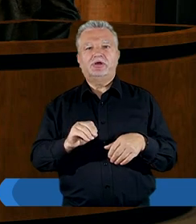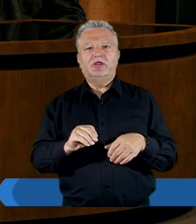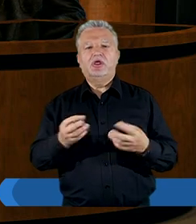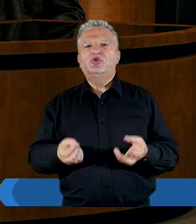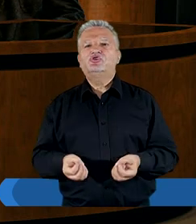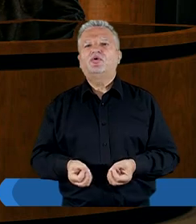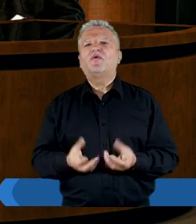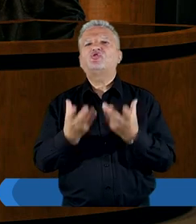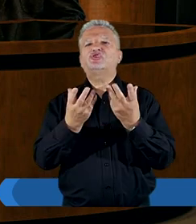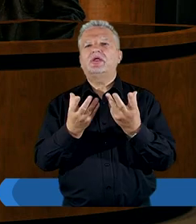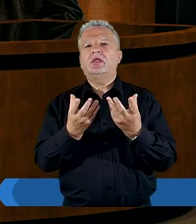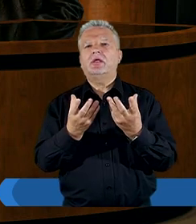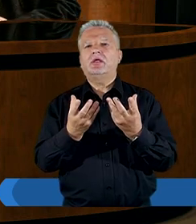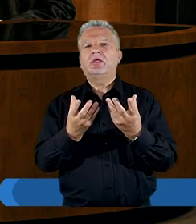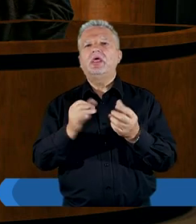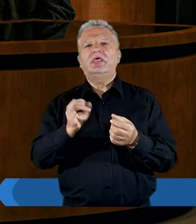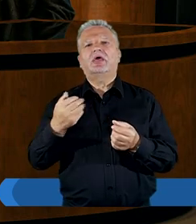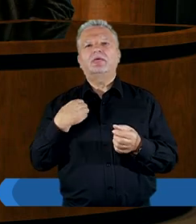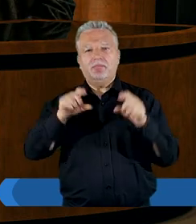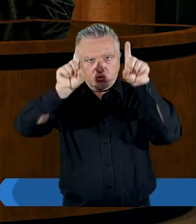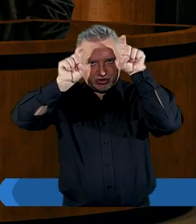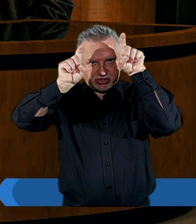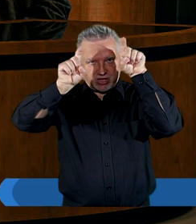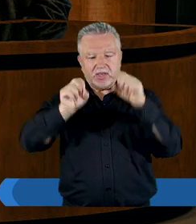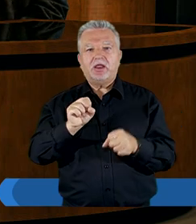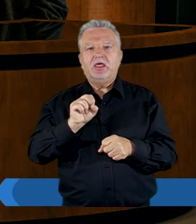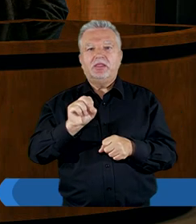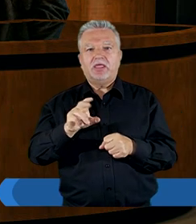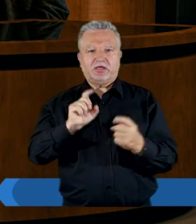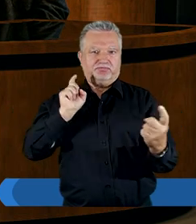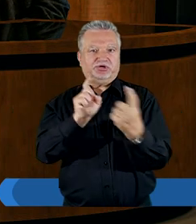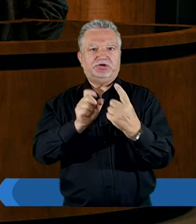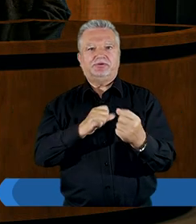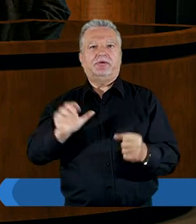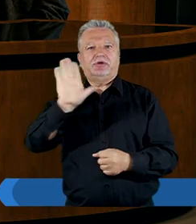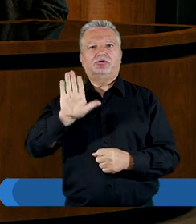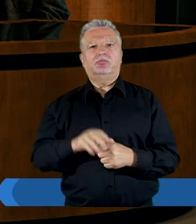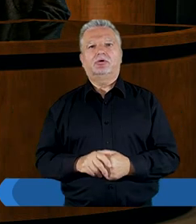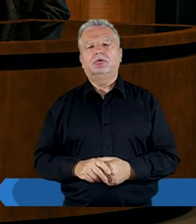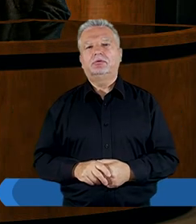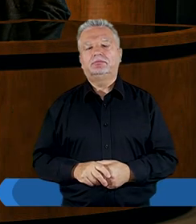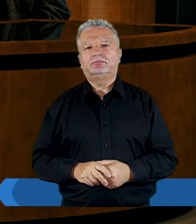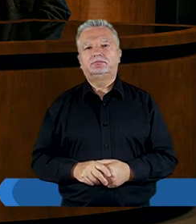stworzenie, jakim był szatan, tak się przeciwstawia Bogu?